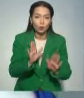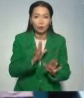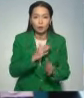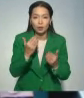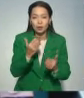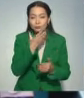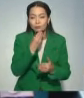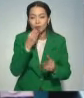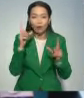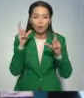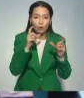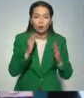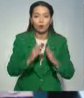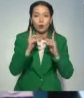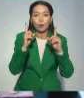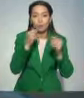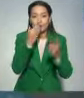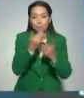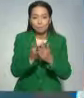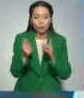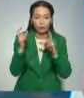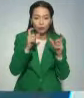эксклюзив-то фотола рогашка